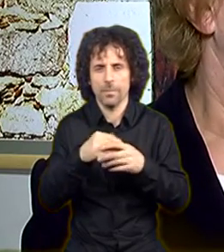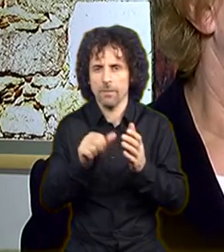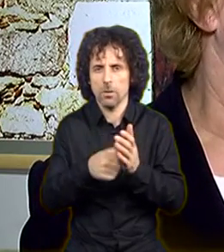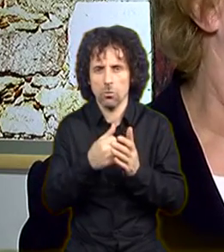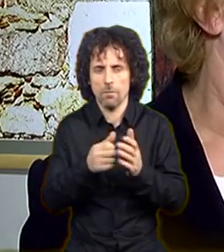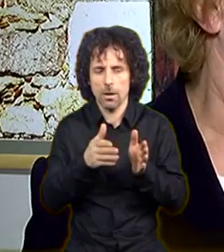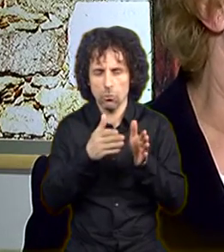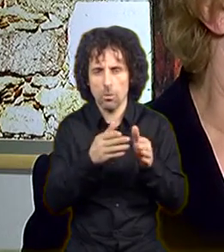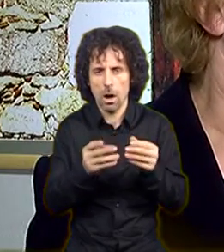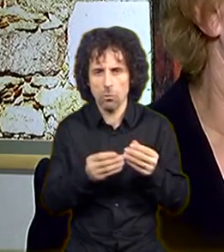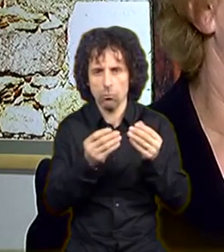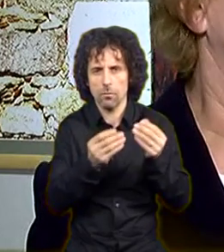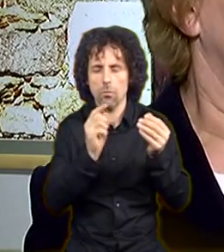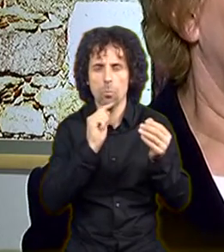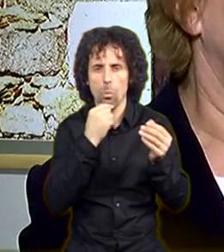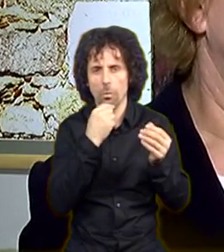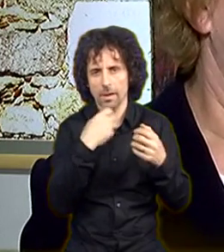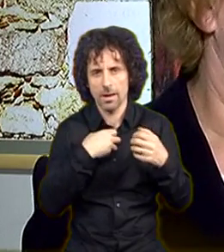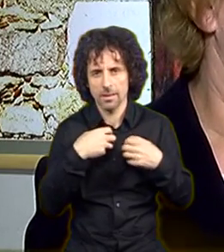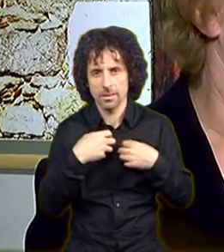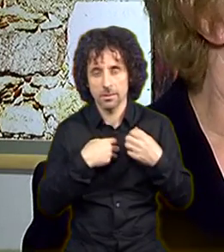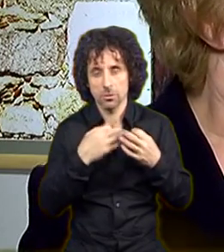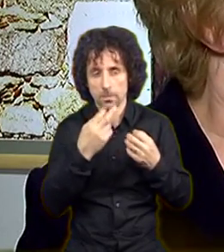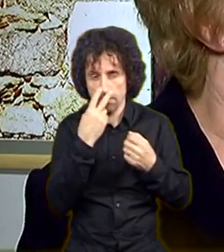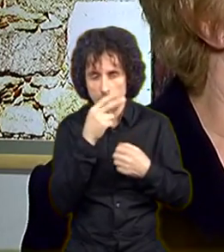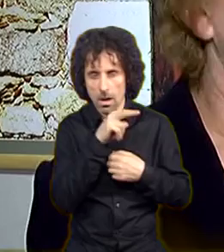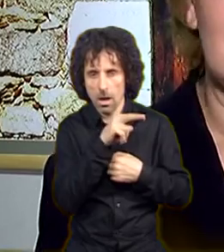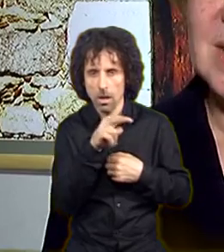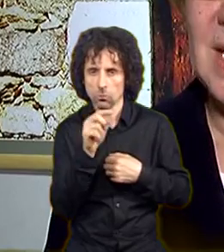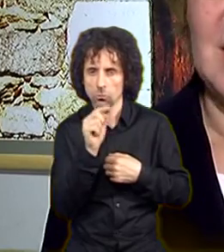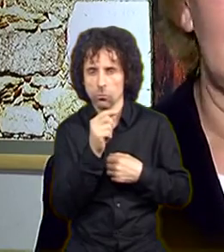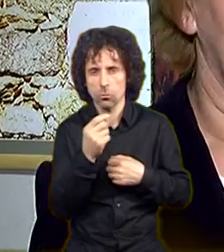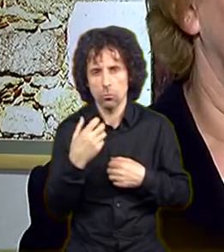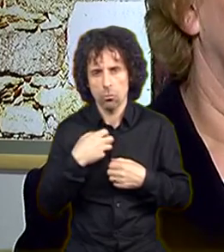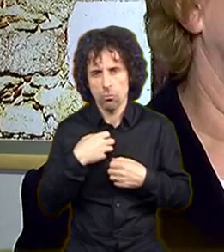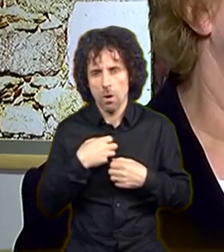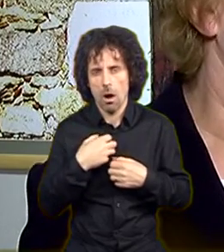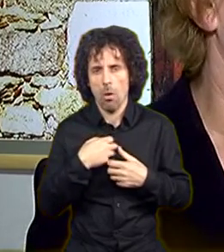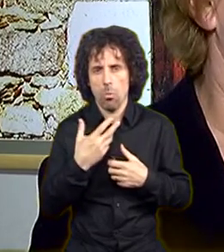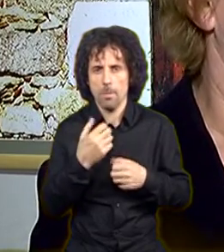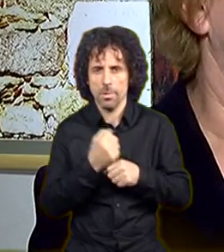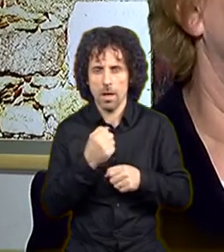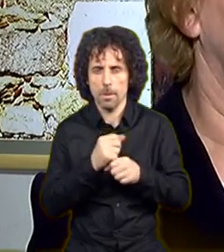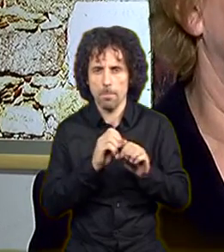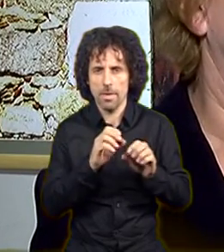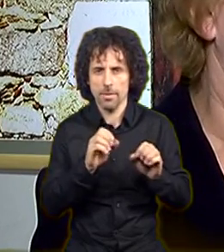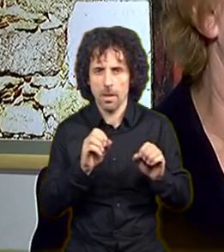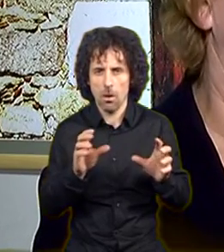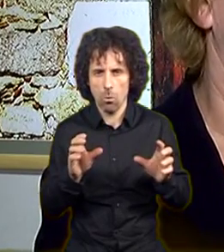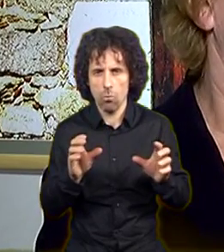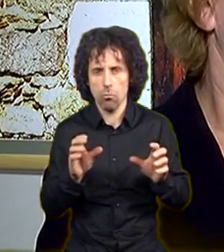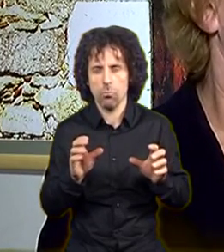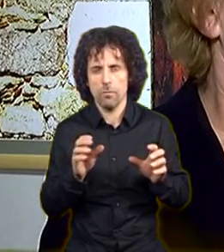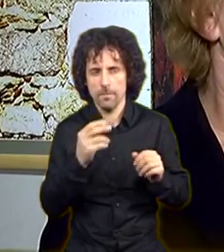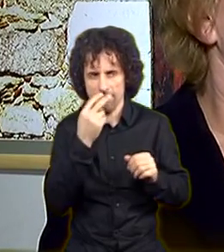drodze rozwoju młodym artystom. Dziś patrząc na te dojrzałe prace, prace pedagogów,